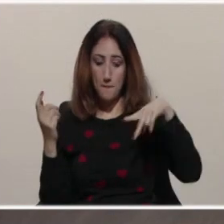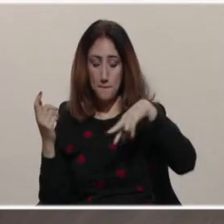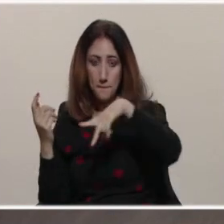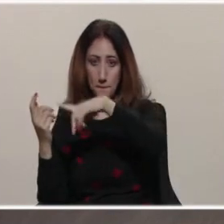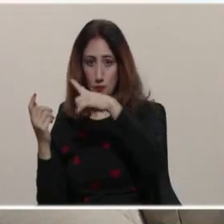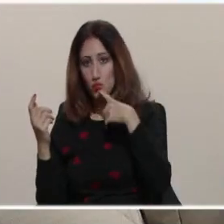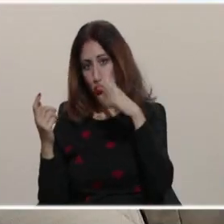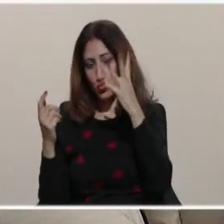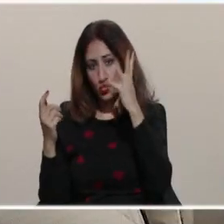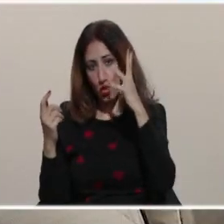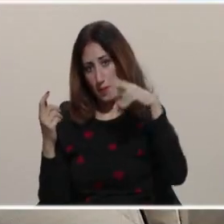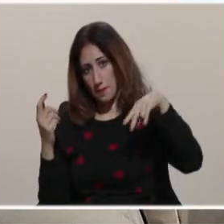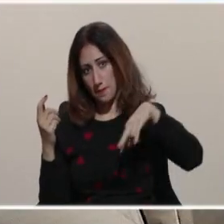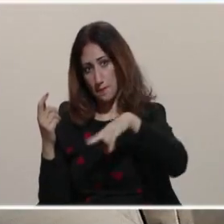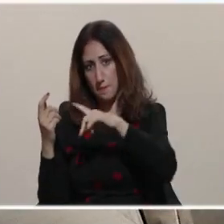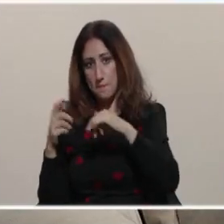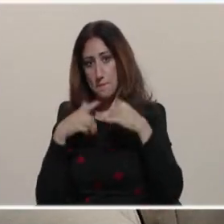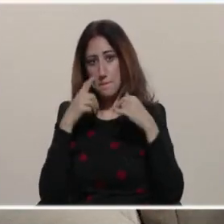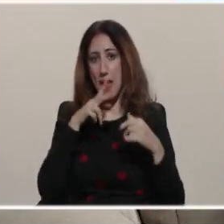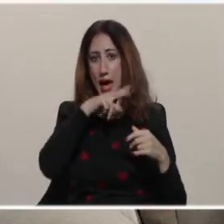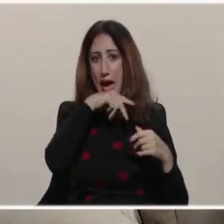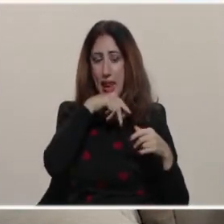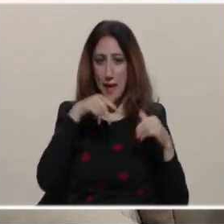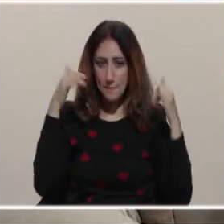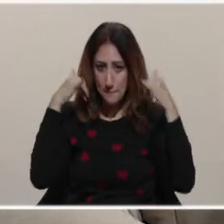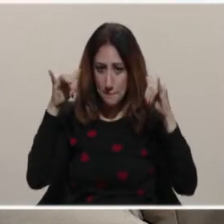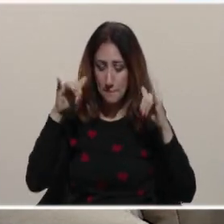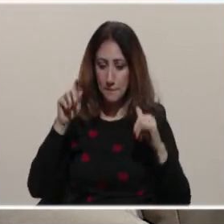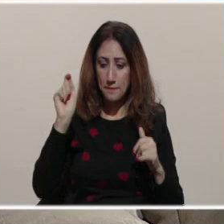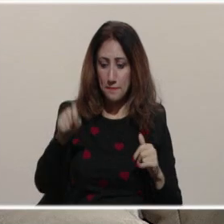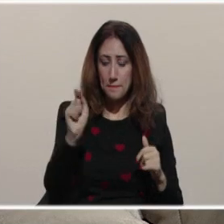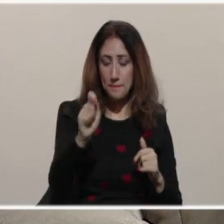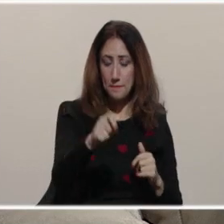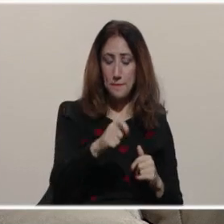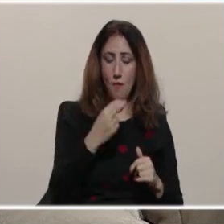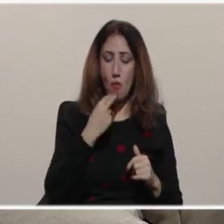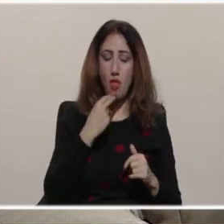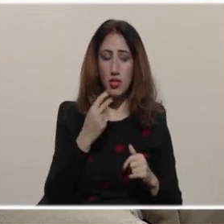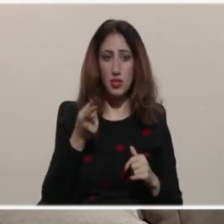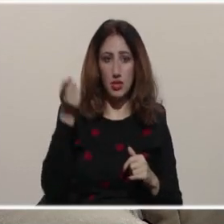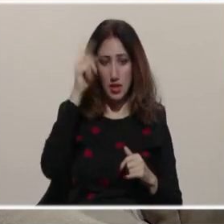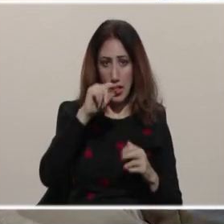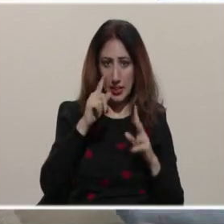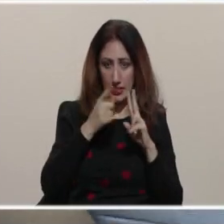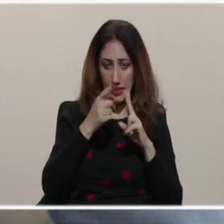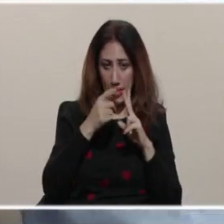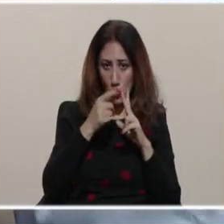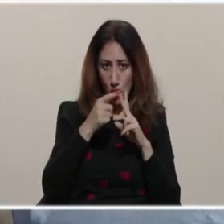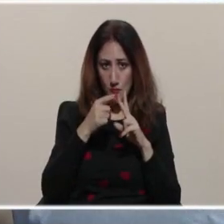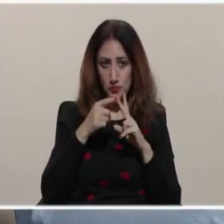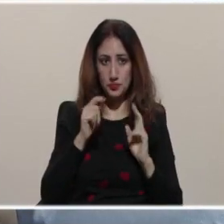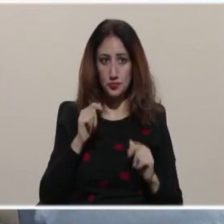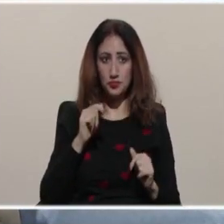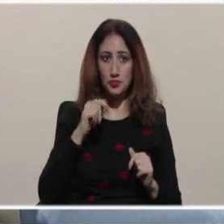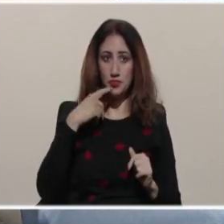شاب راعي غنم ماشي ورا الغنم بتاعه: يا رسول الله، هو ده؟ اه هو ده. تاني يوم سيدنا النبي قاعد مع الصحابه: اول